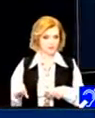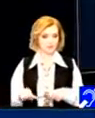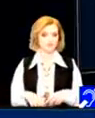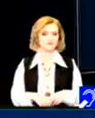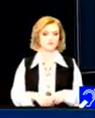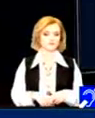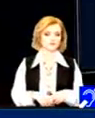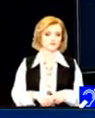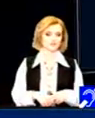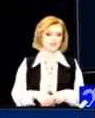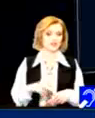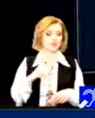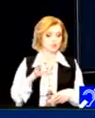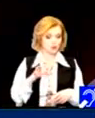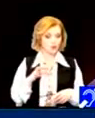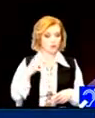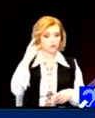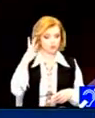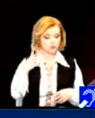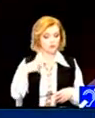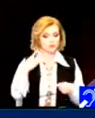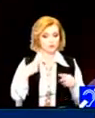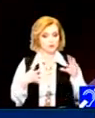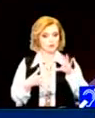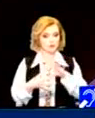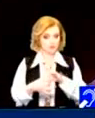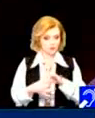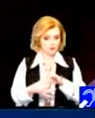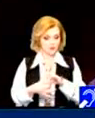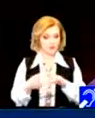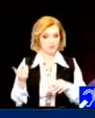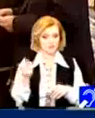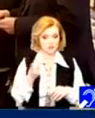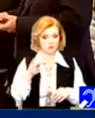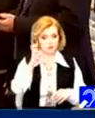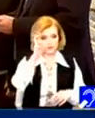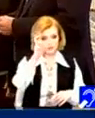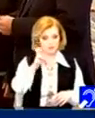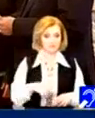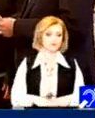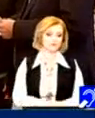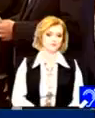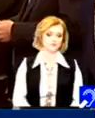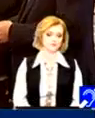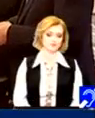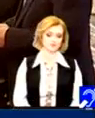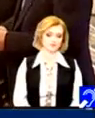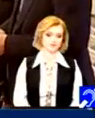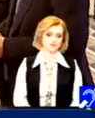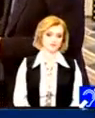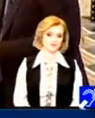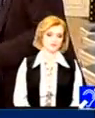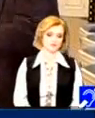creații nepereche ale muzicii clasice românești, ale muzicii europene și universale vor suna astăzi ca un simbol și al